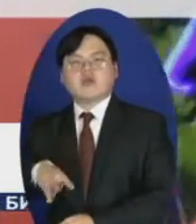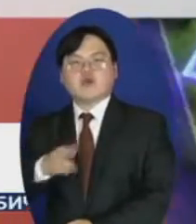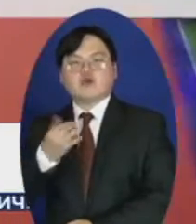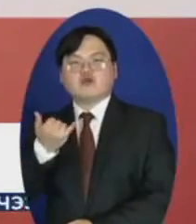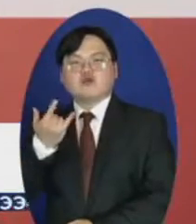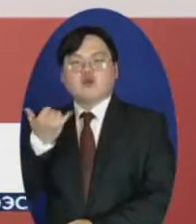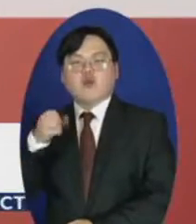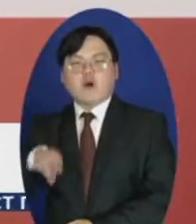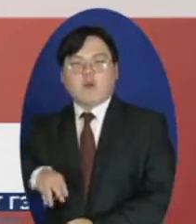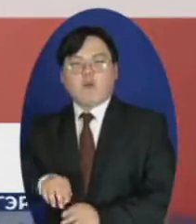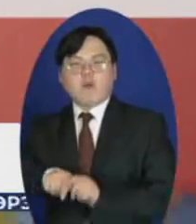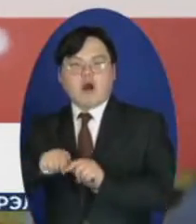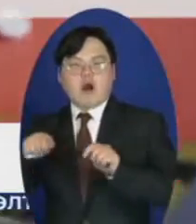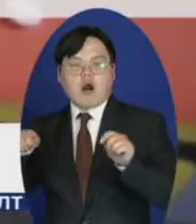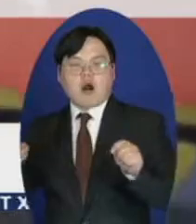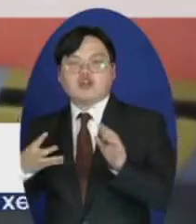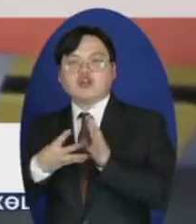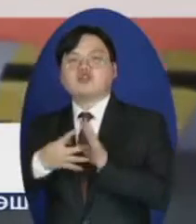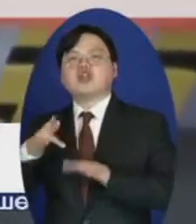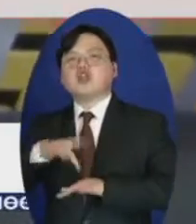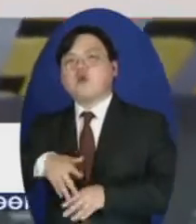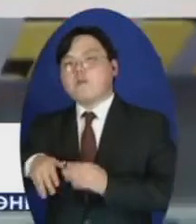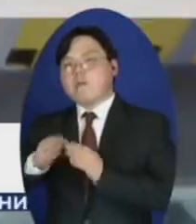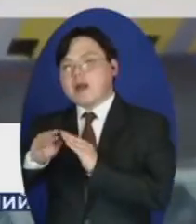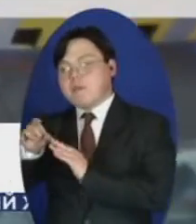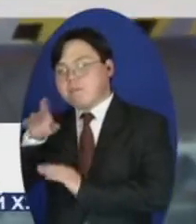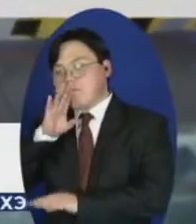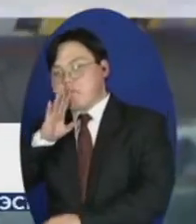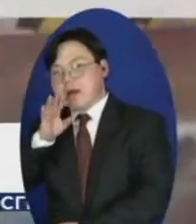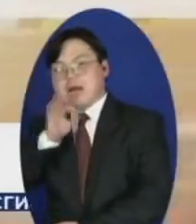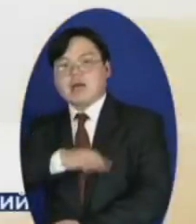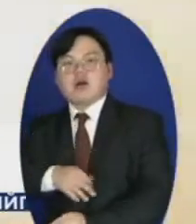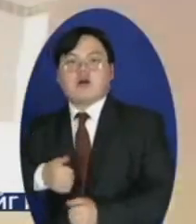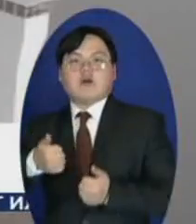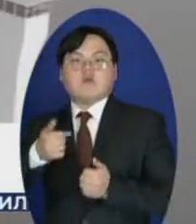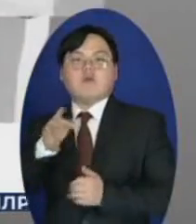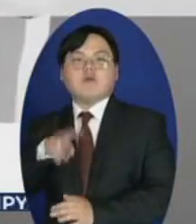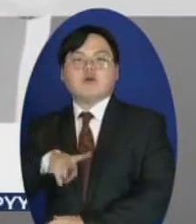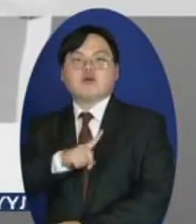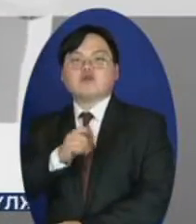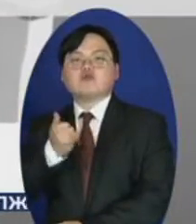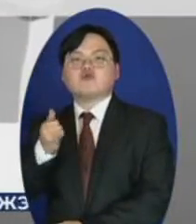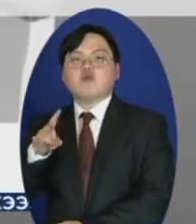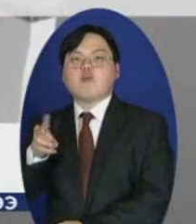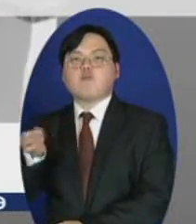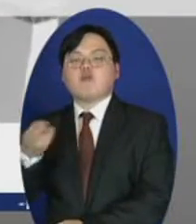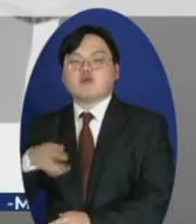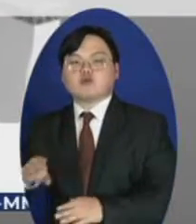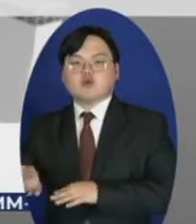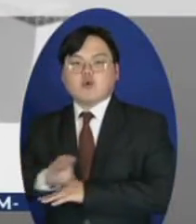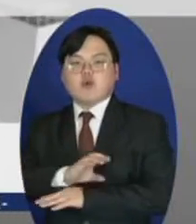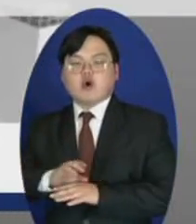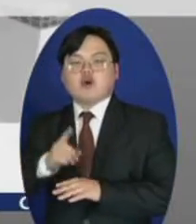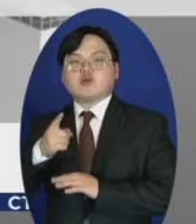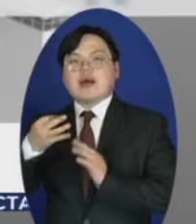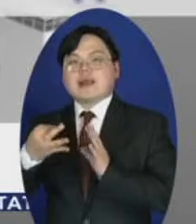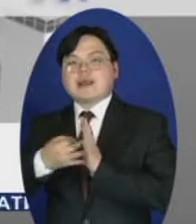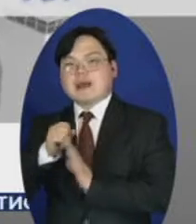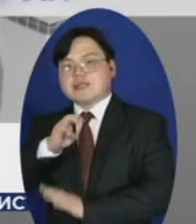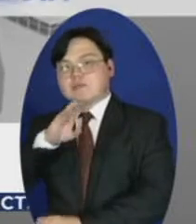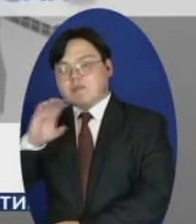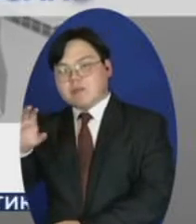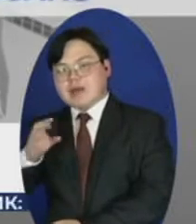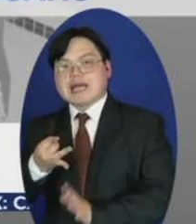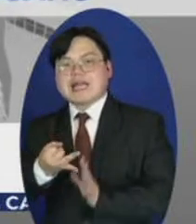уртцтай 9 түгээх төв барихаар төлөвлөж байна. Энэ цахилгаан станц ашиглалтанд орсноор Төв аймгийн 100 мод сумын 118 аж ахуй нэгж,